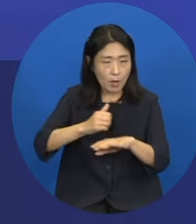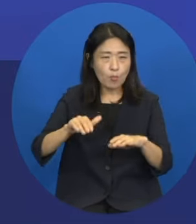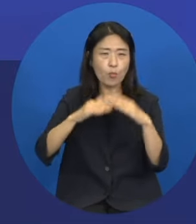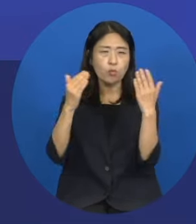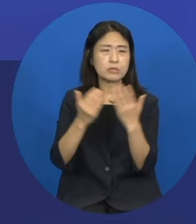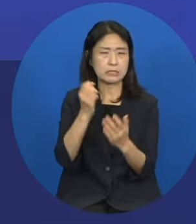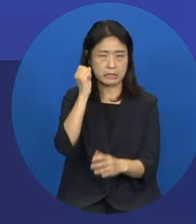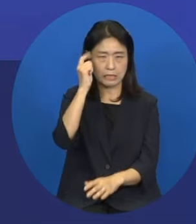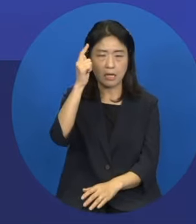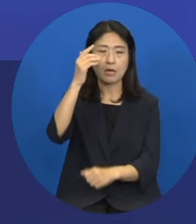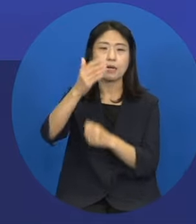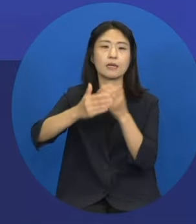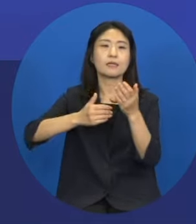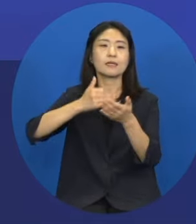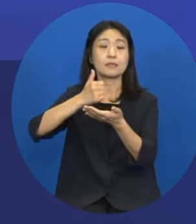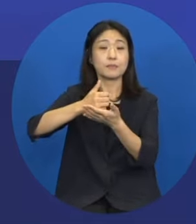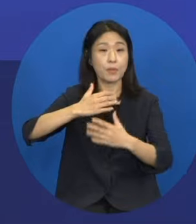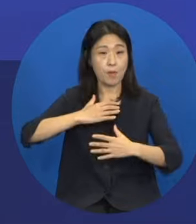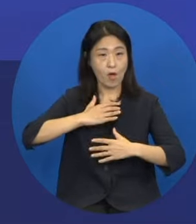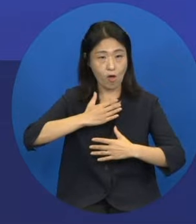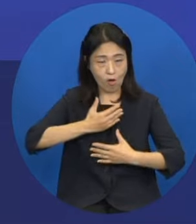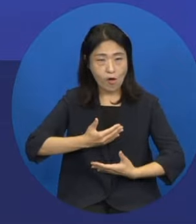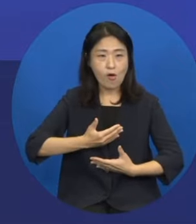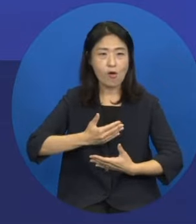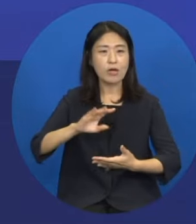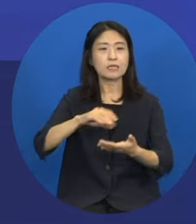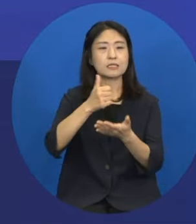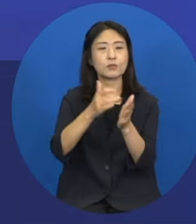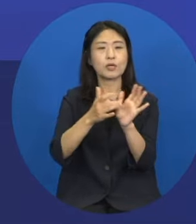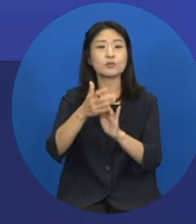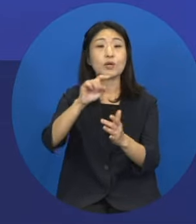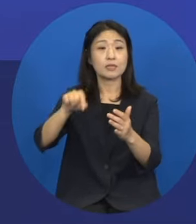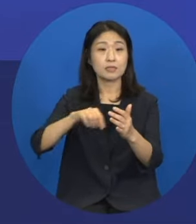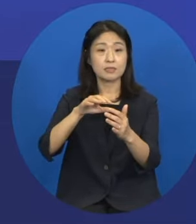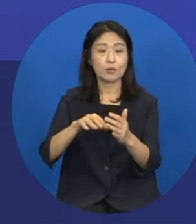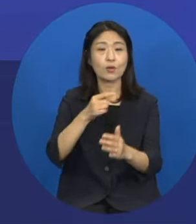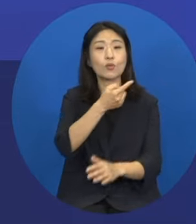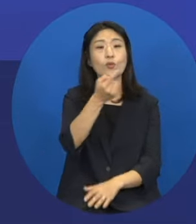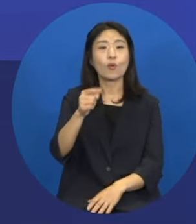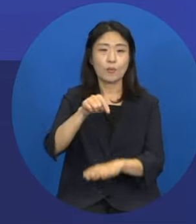뛰어난 하나님의 평강이 그리스도 예수 안에서 너희 마음과